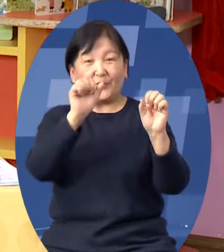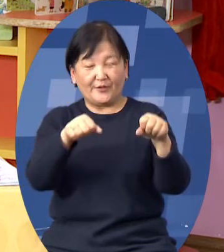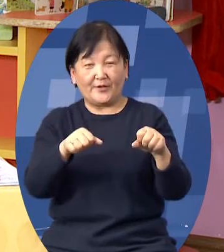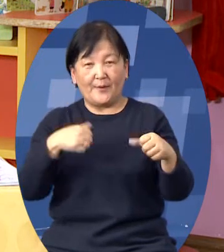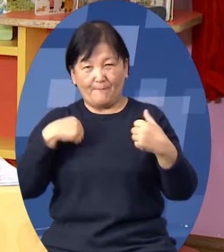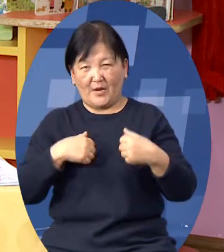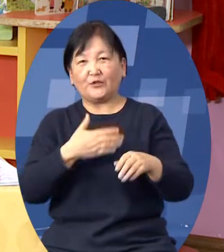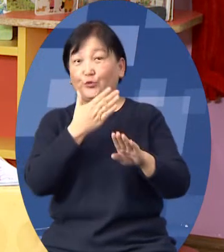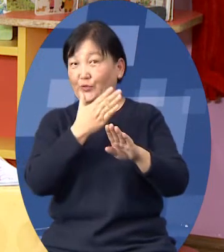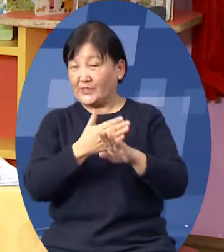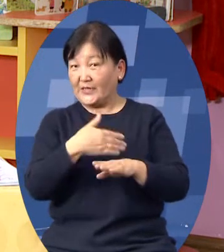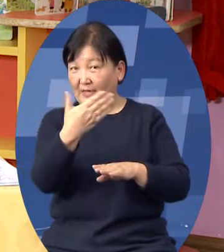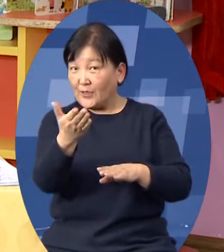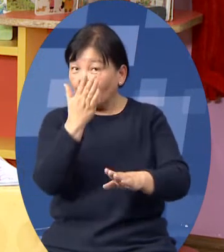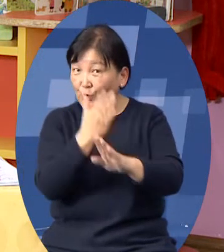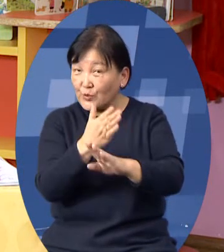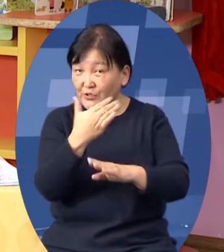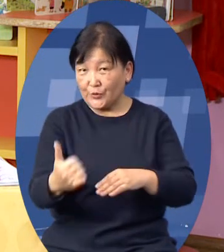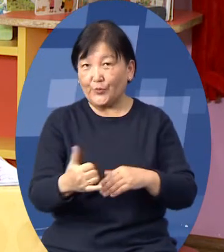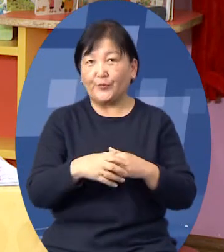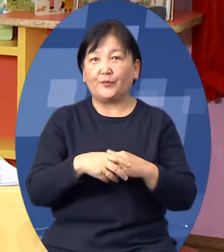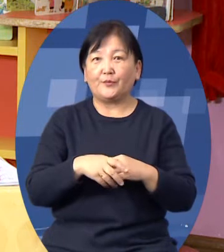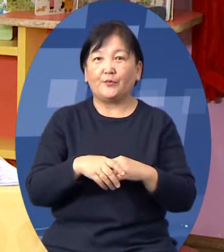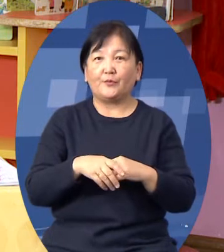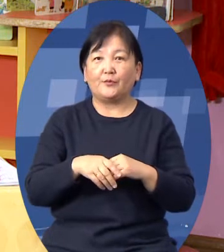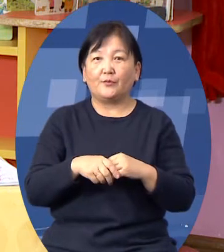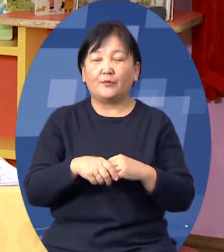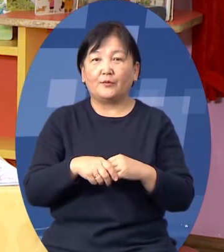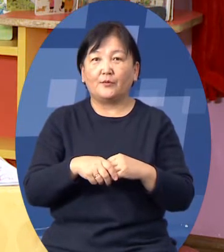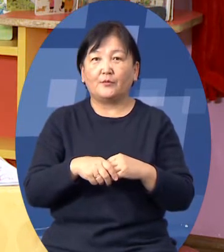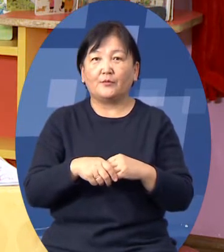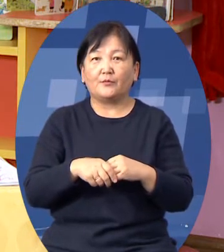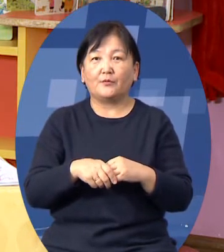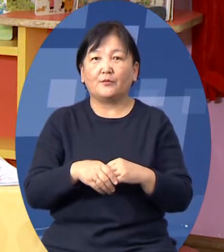За, багш нь болчихлоо. Та нар болсон уу?